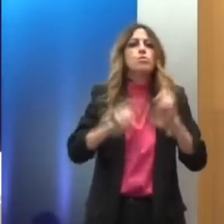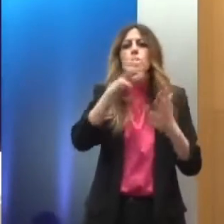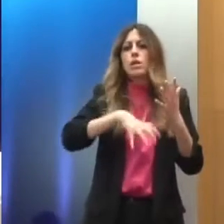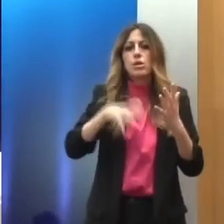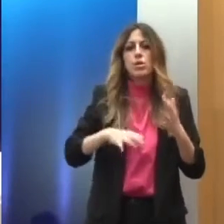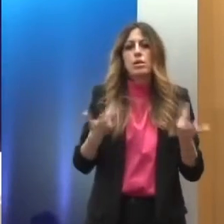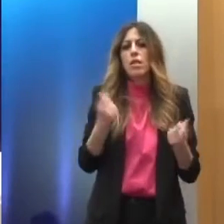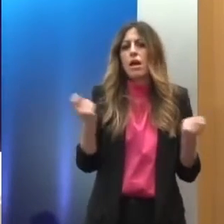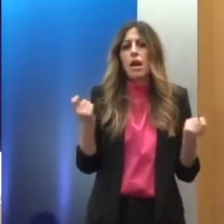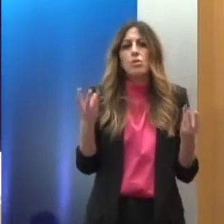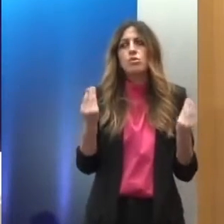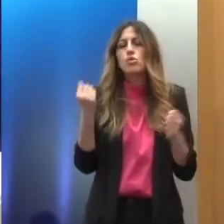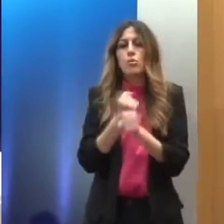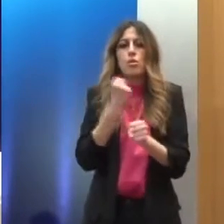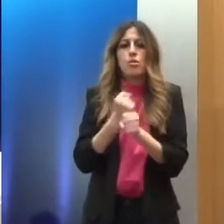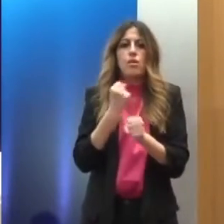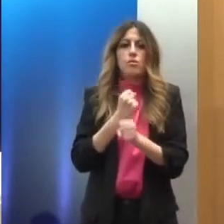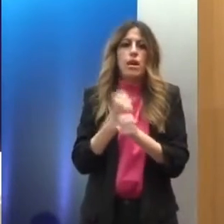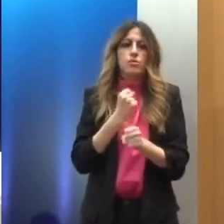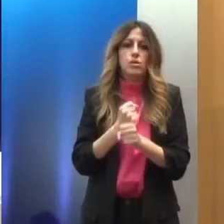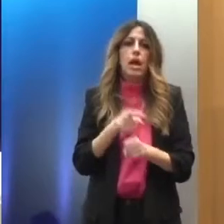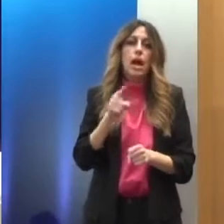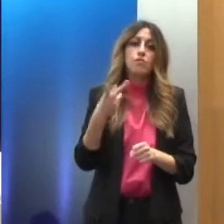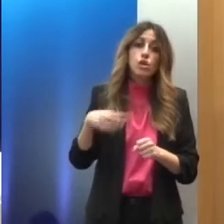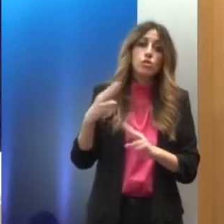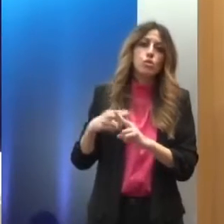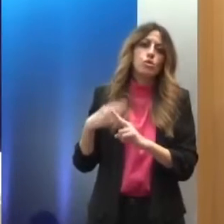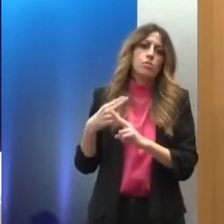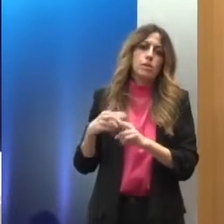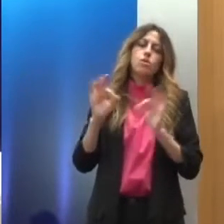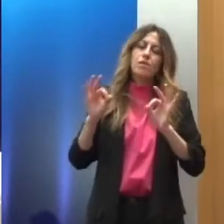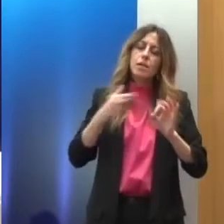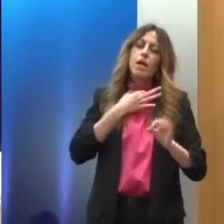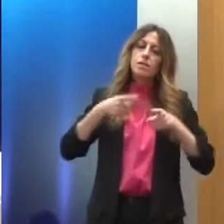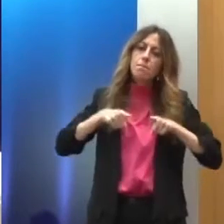περισσότερο σημαντικές από εκπαιδεύσεις οι οποίες γίνονται, πρέπει να γίνονται παράλληλα.